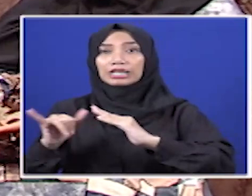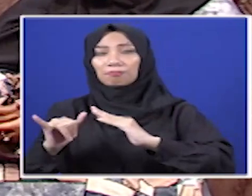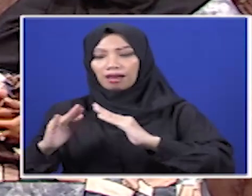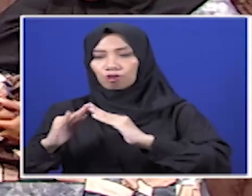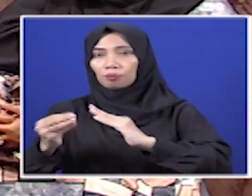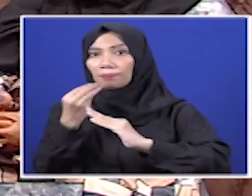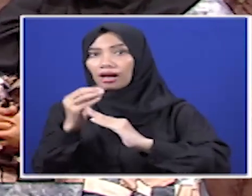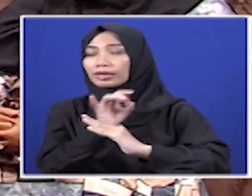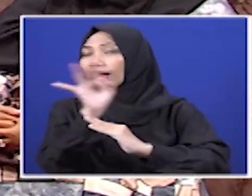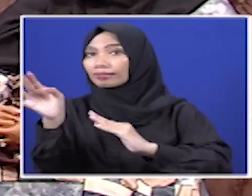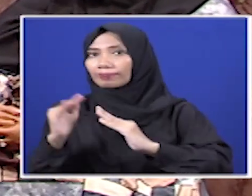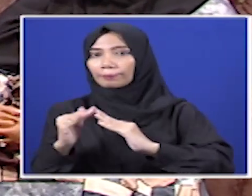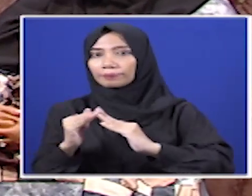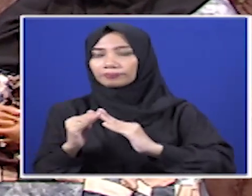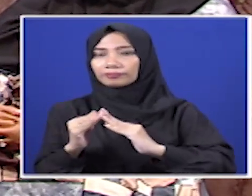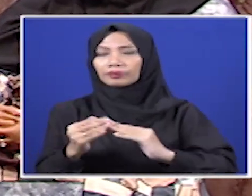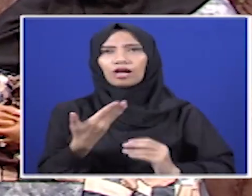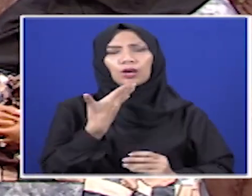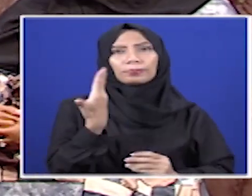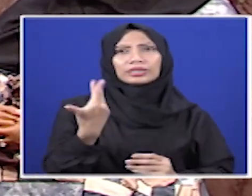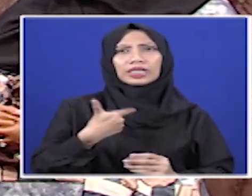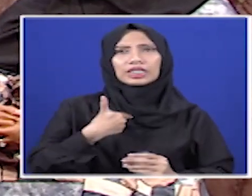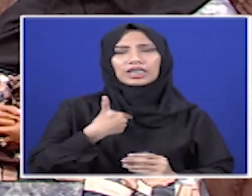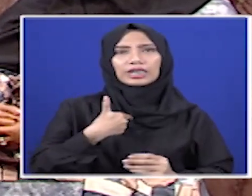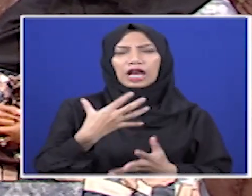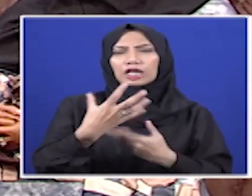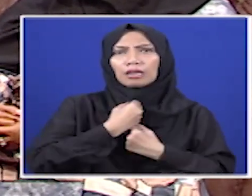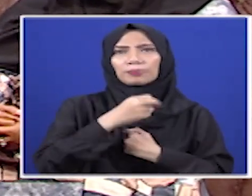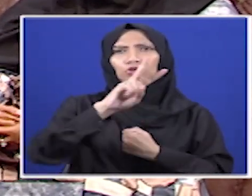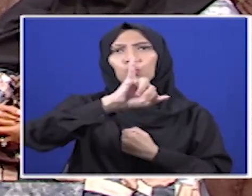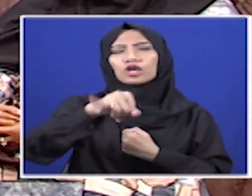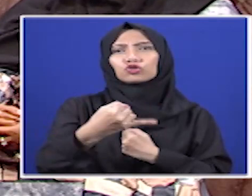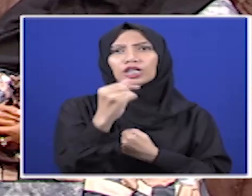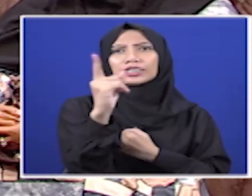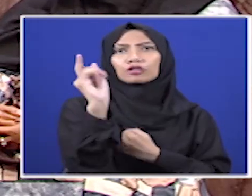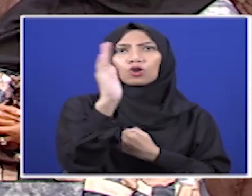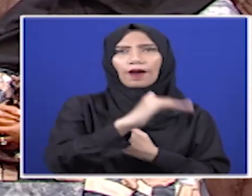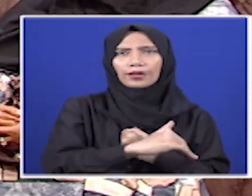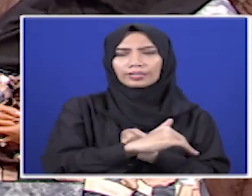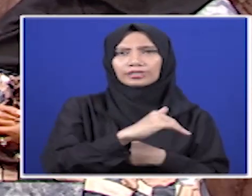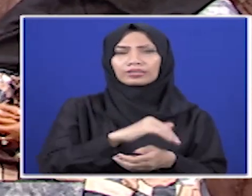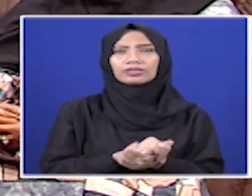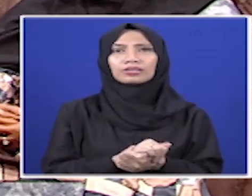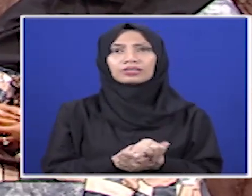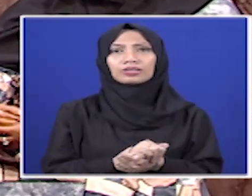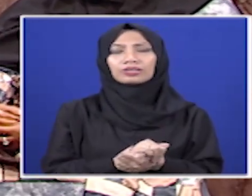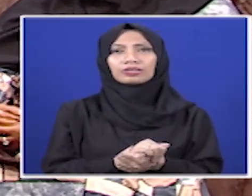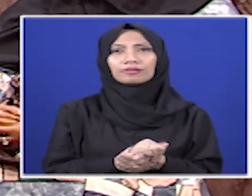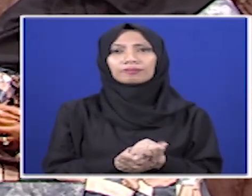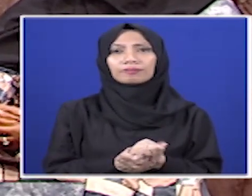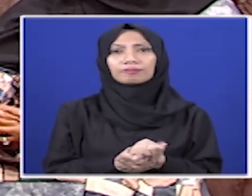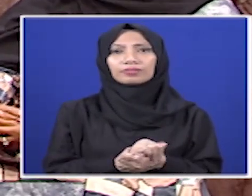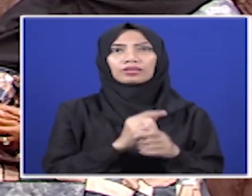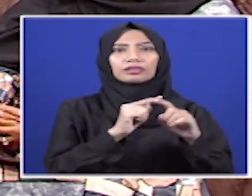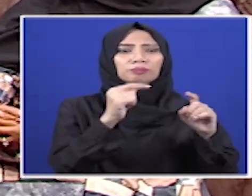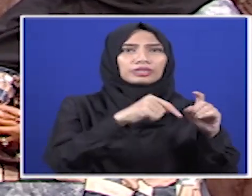biasa saya penghasilan warung saya itu 2 juta 1 hari paling bantal-bantal paling kecilnya itu satu juta ini